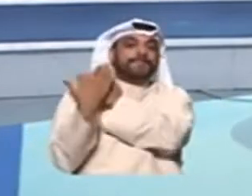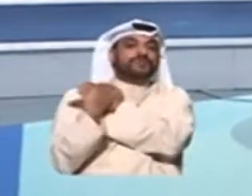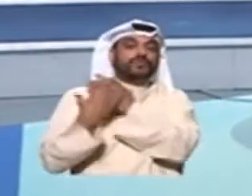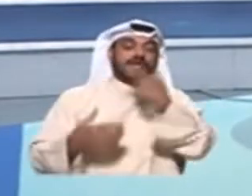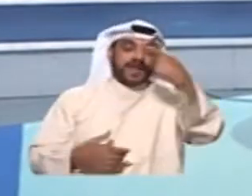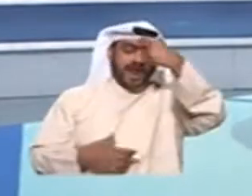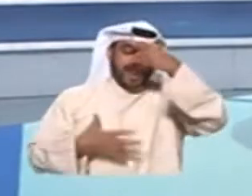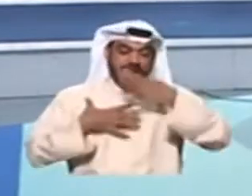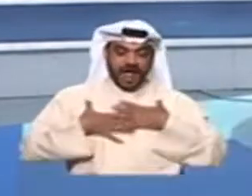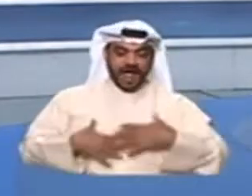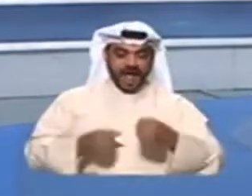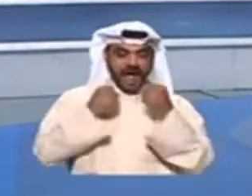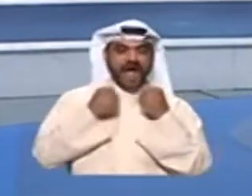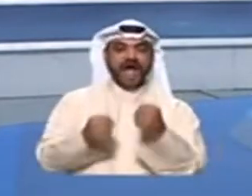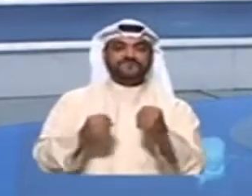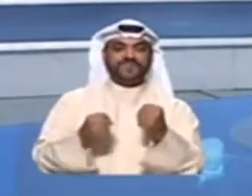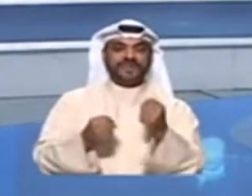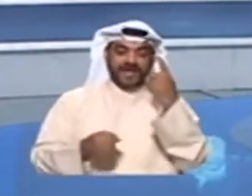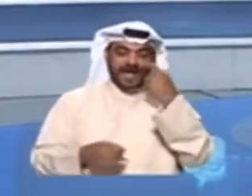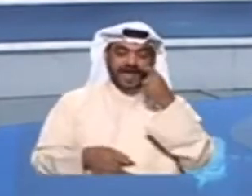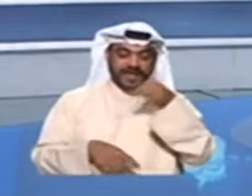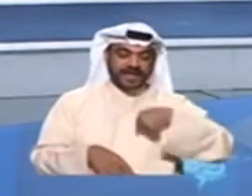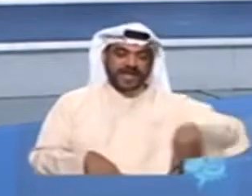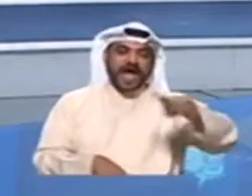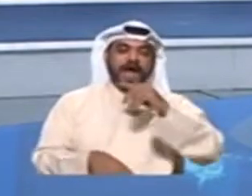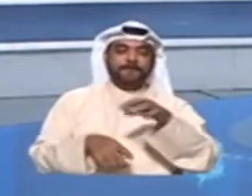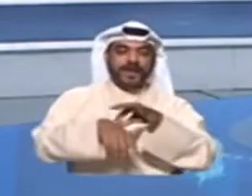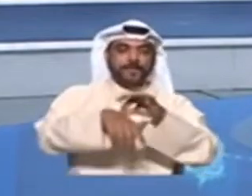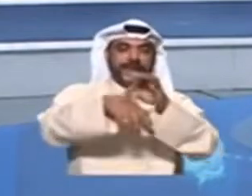تحت مظلة الالتزام بالتغطية الصحية الشاملة.